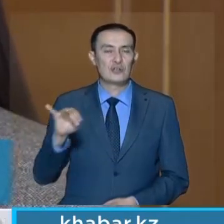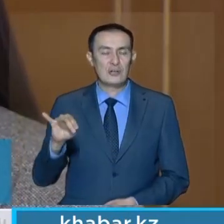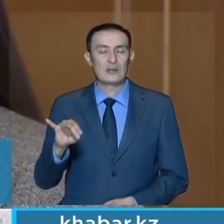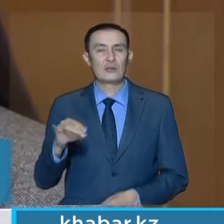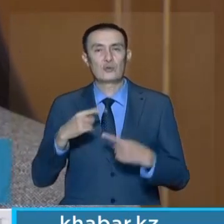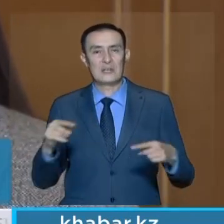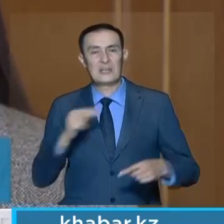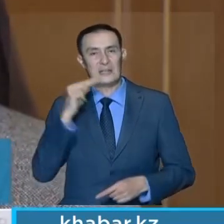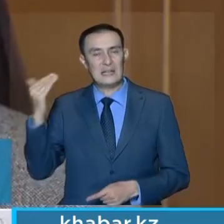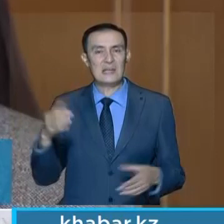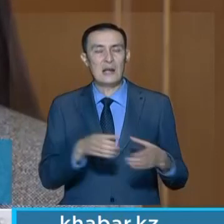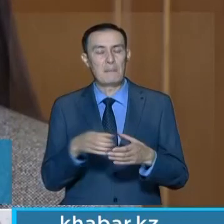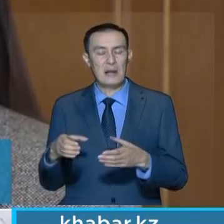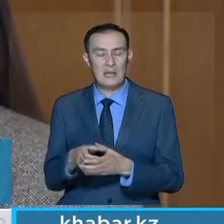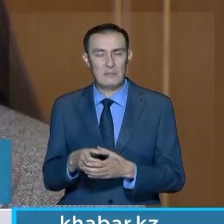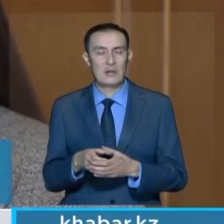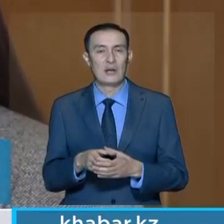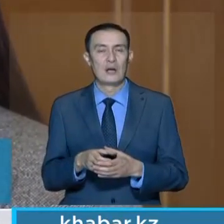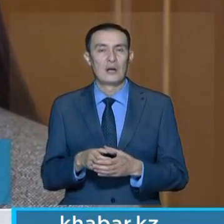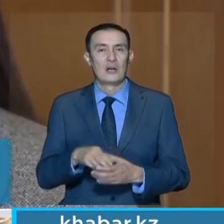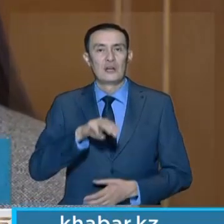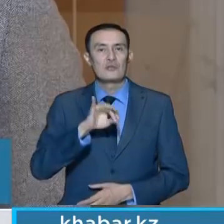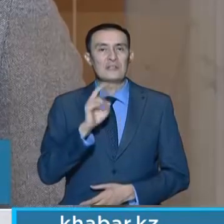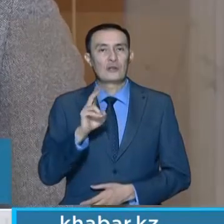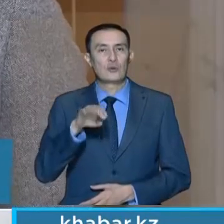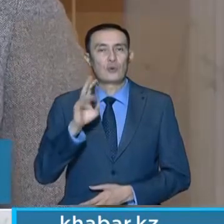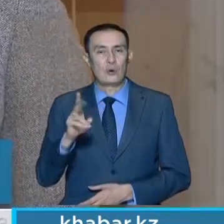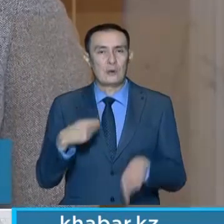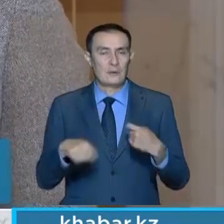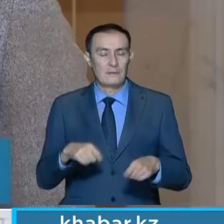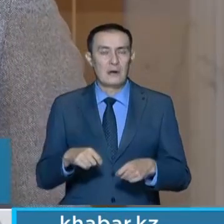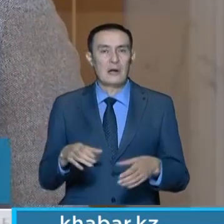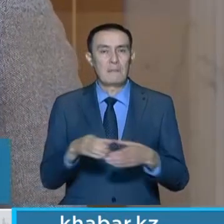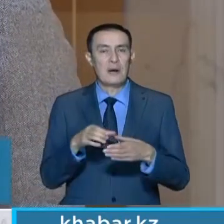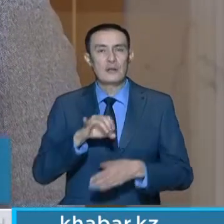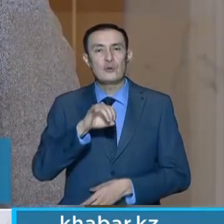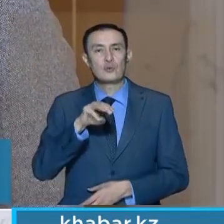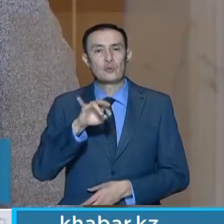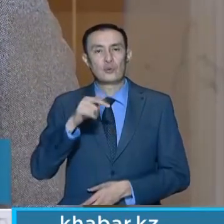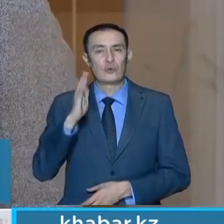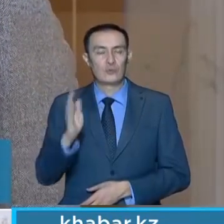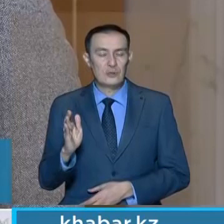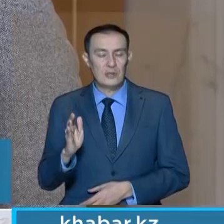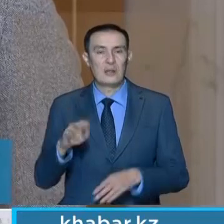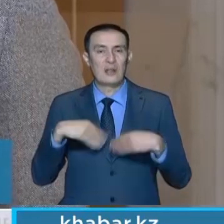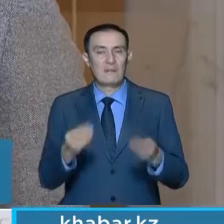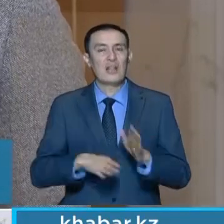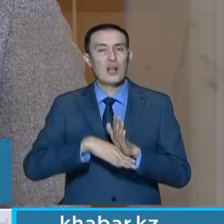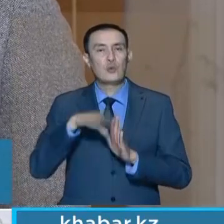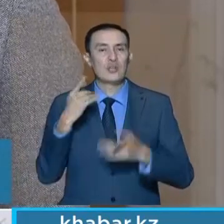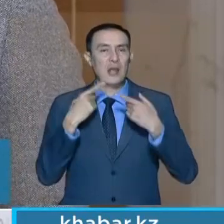Shein, Pinduoduo, TikTok Marketplace. Компания Yutong будет делиться своими